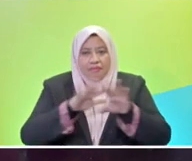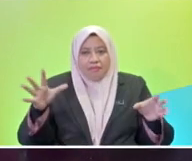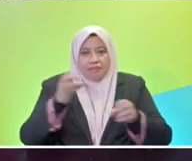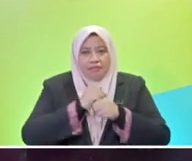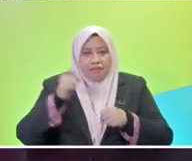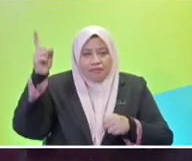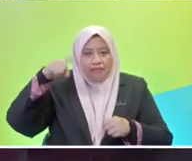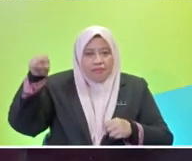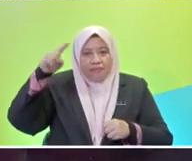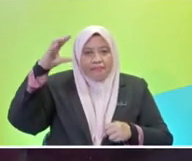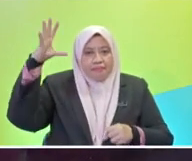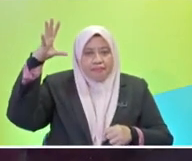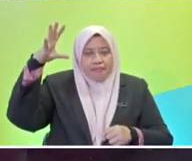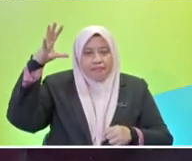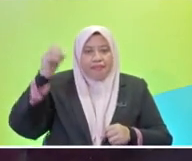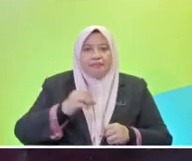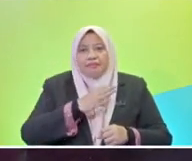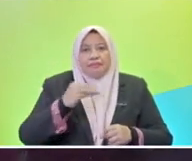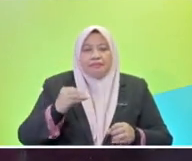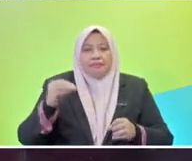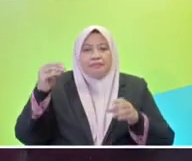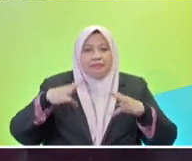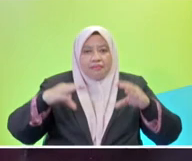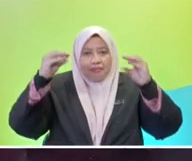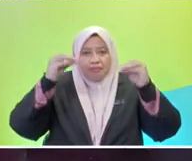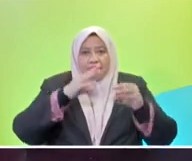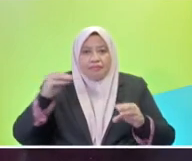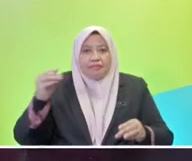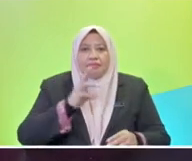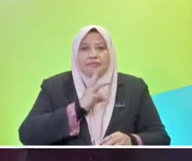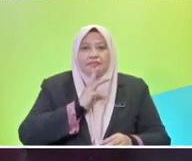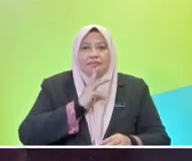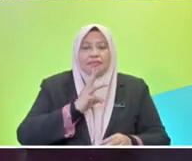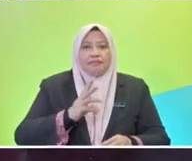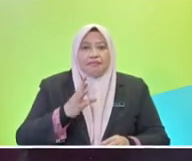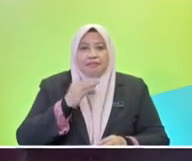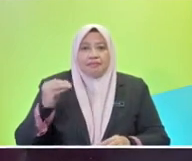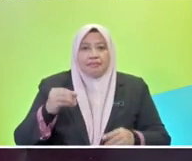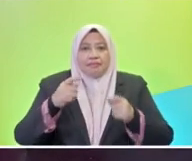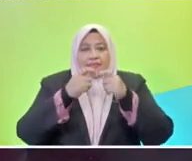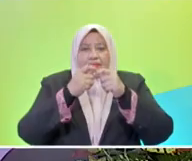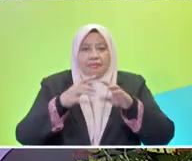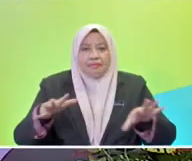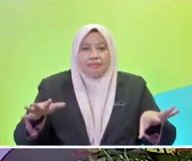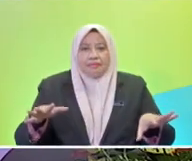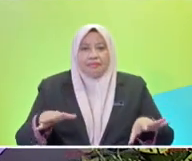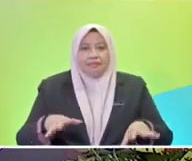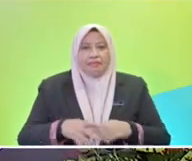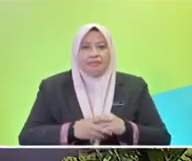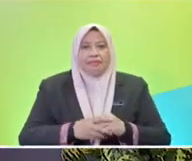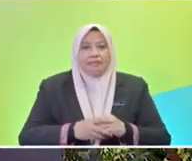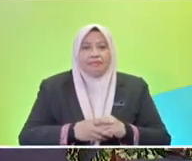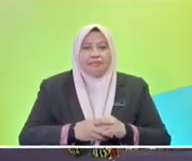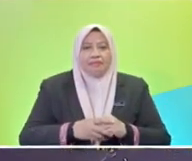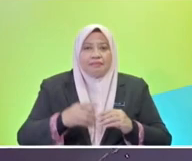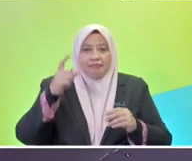cahaya matahari, tak dapat sumber udara dan juga sumber air. Akhirnya dia tinggal Tinggallah sebatang kara.